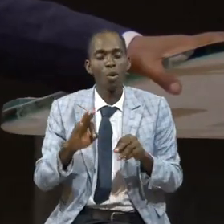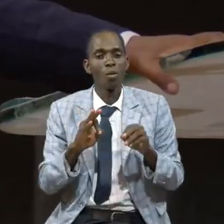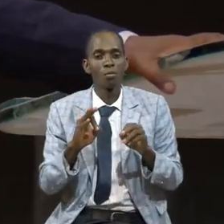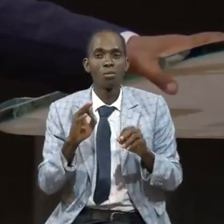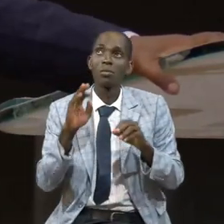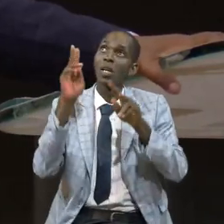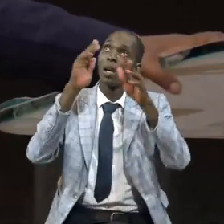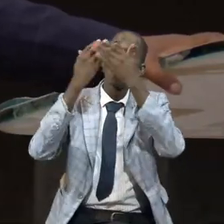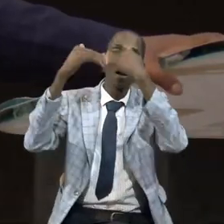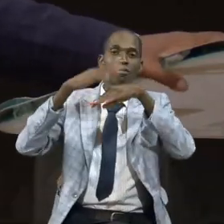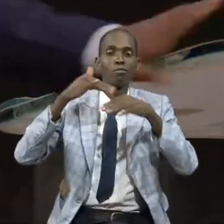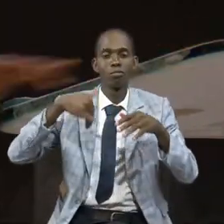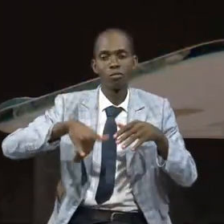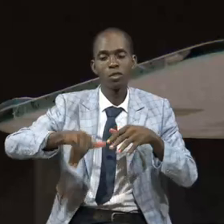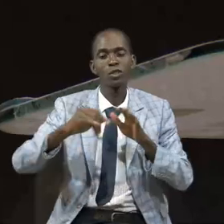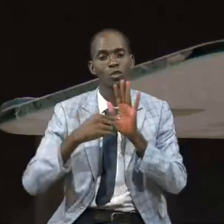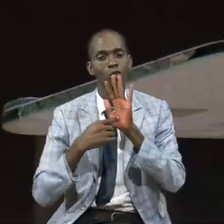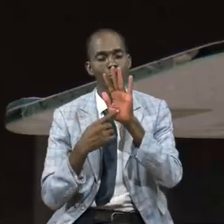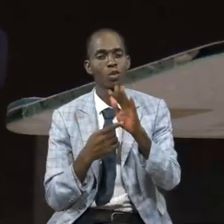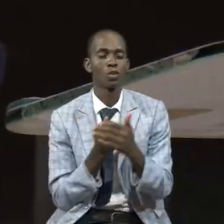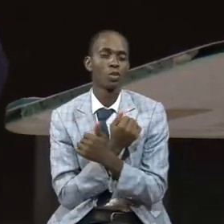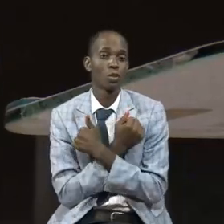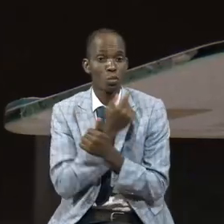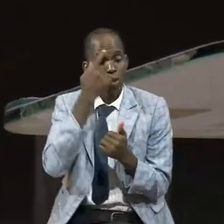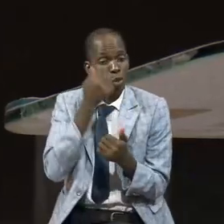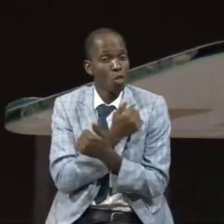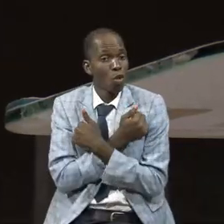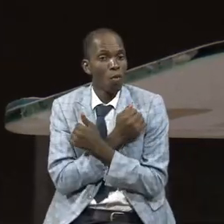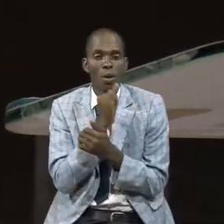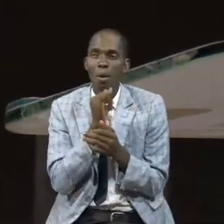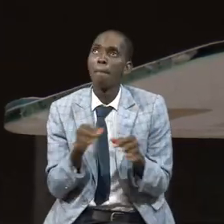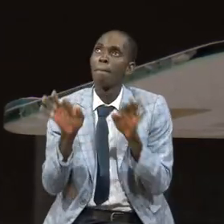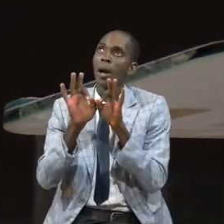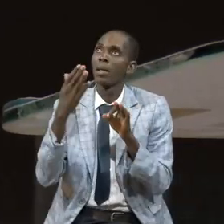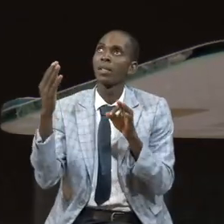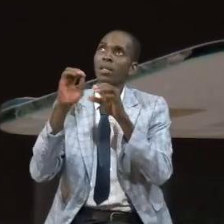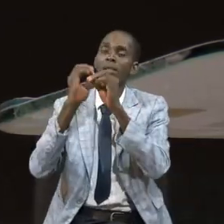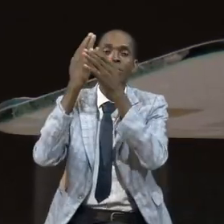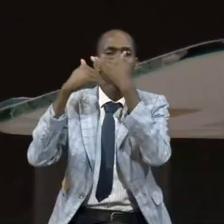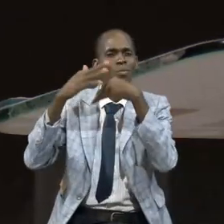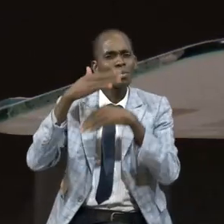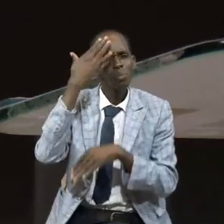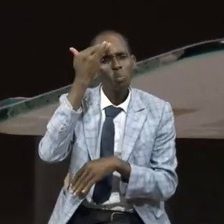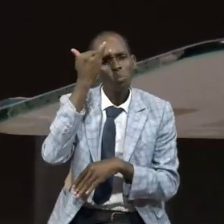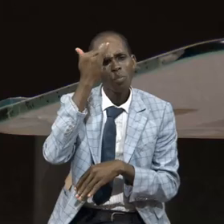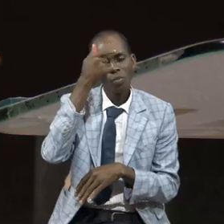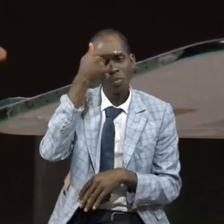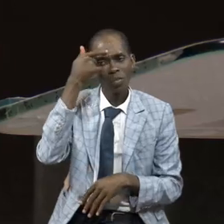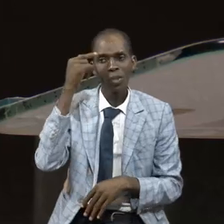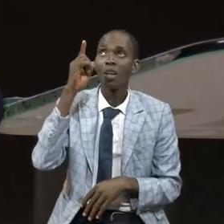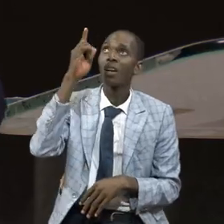sera la plus grande chose, la chose centrale au ciel. Vous savez quoi? Dieu est